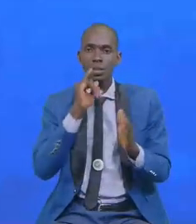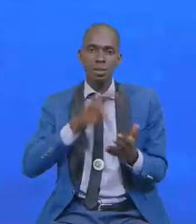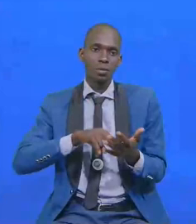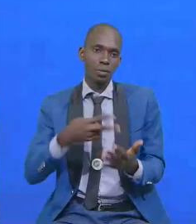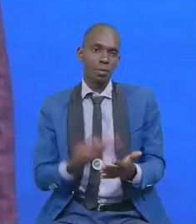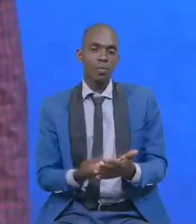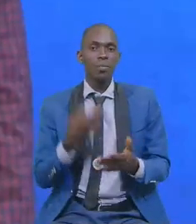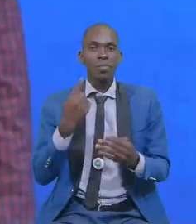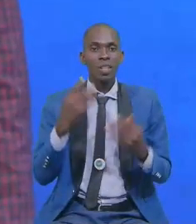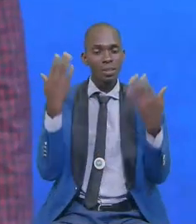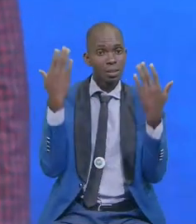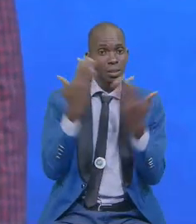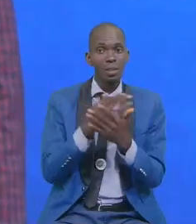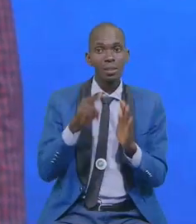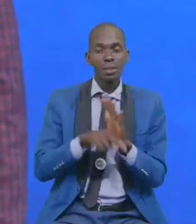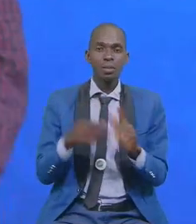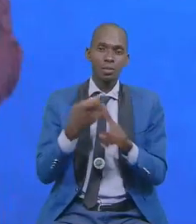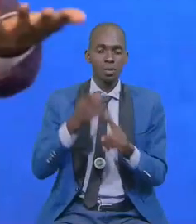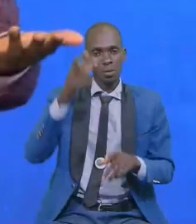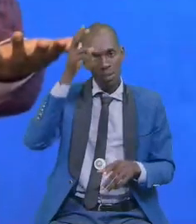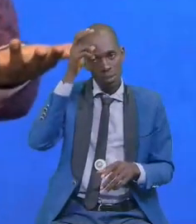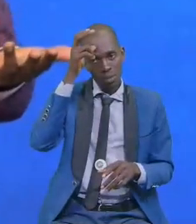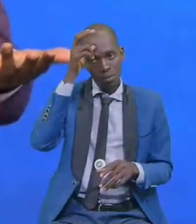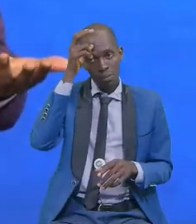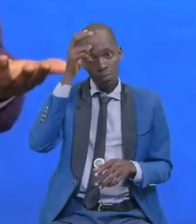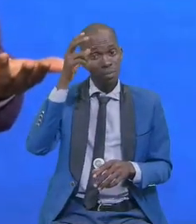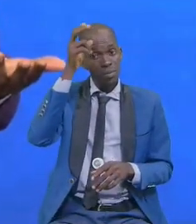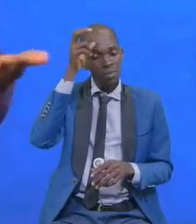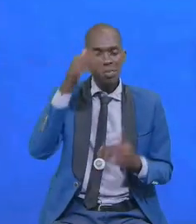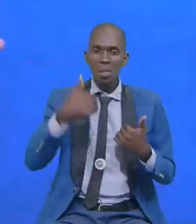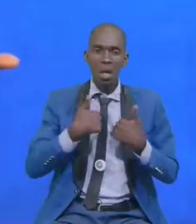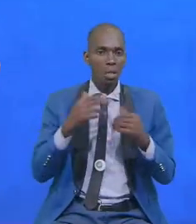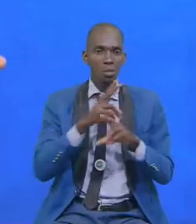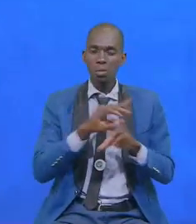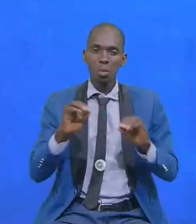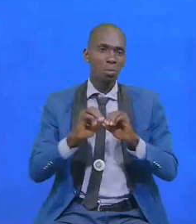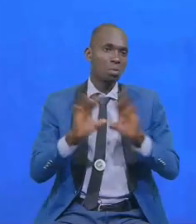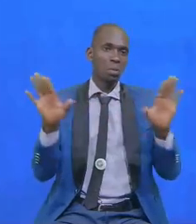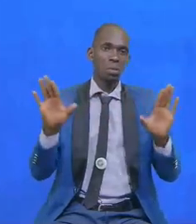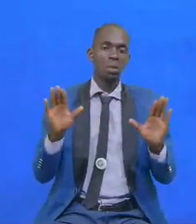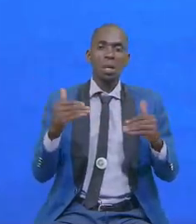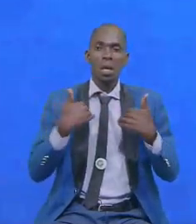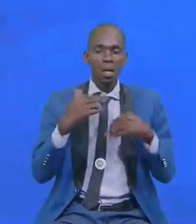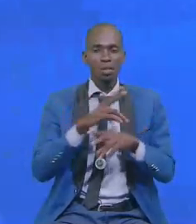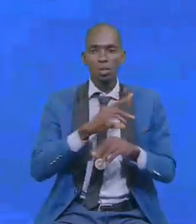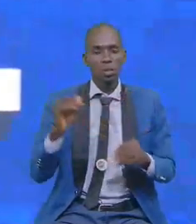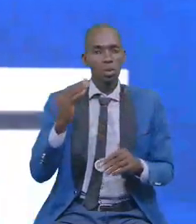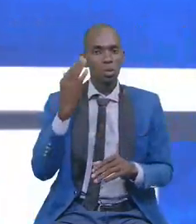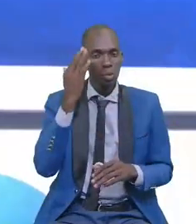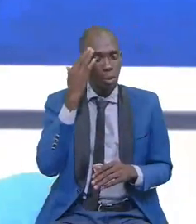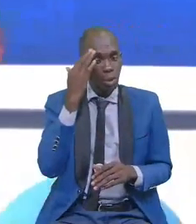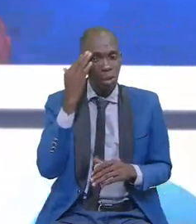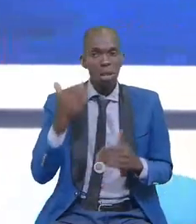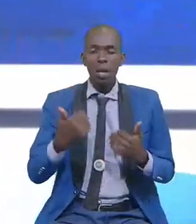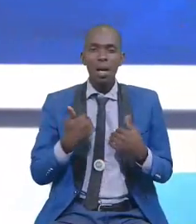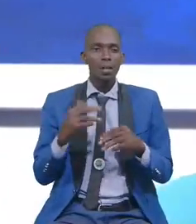Les ténèbres de Satan. Il n'avait pas de lumière. Il n'a pas de bonne connaissance. Il